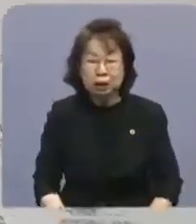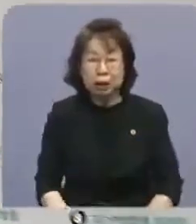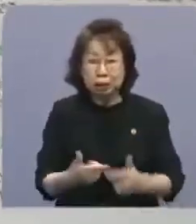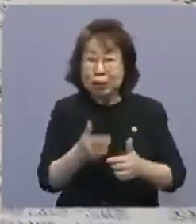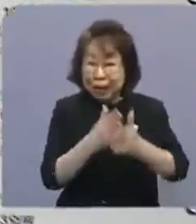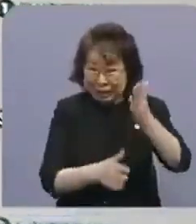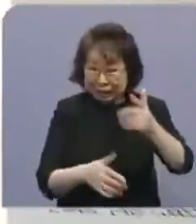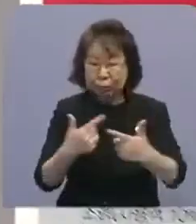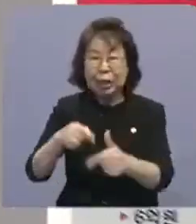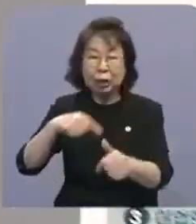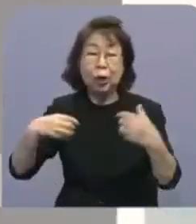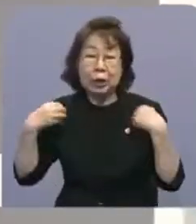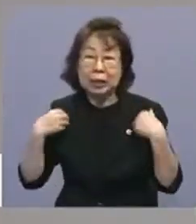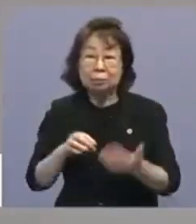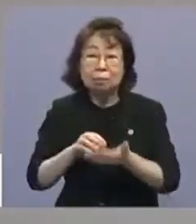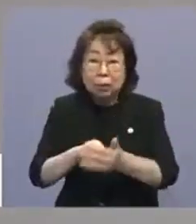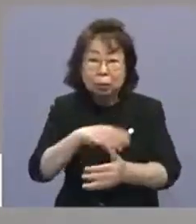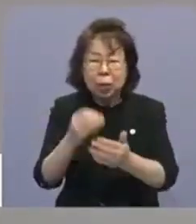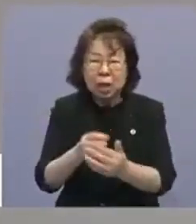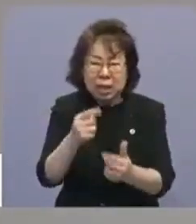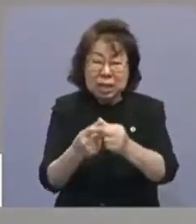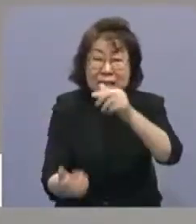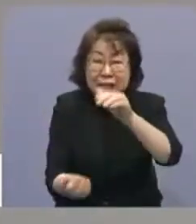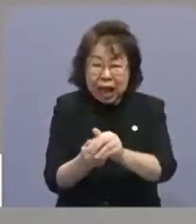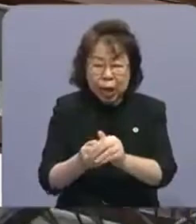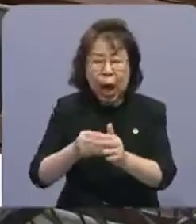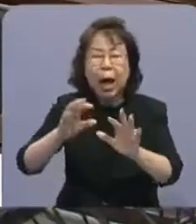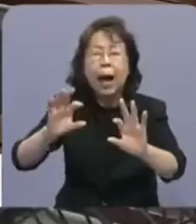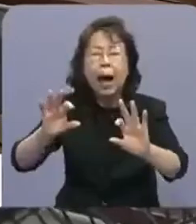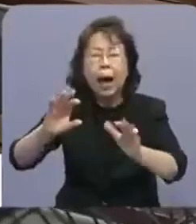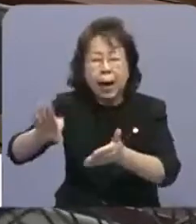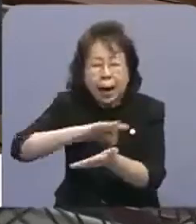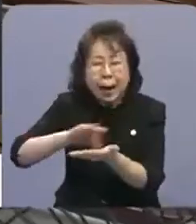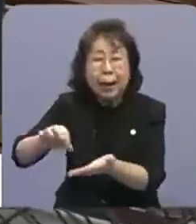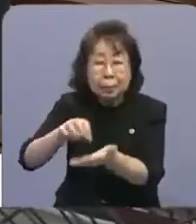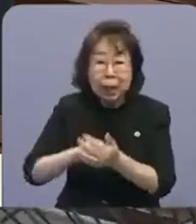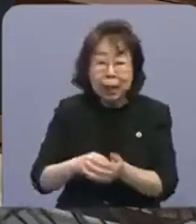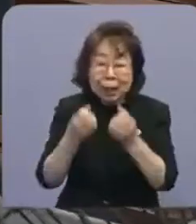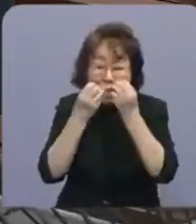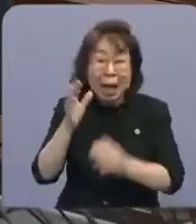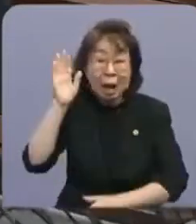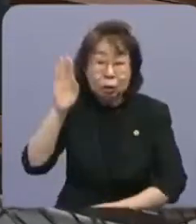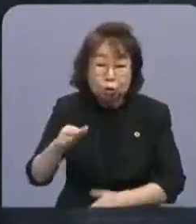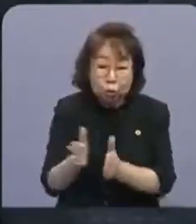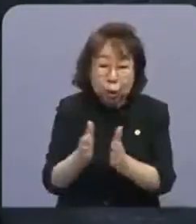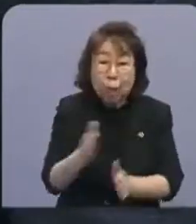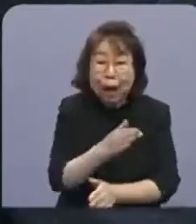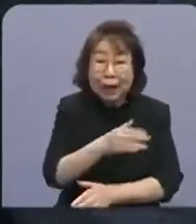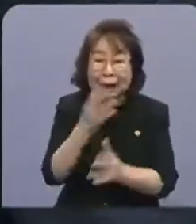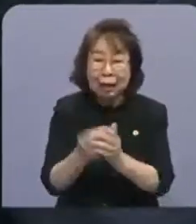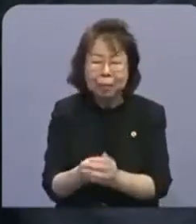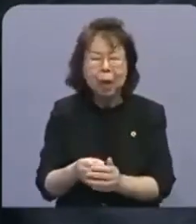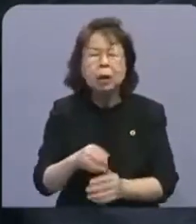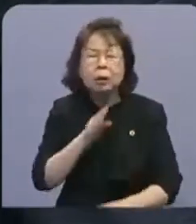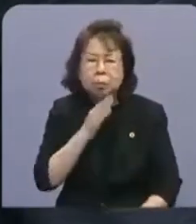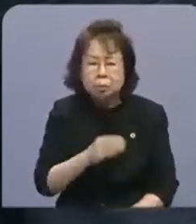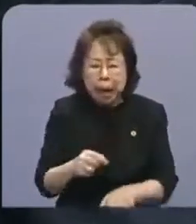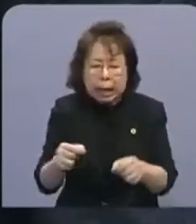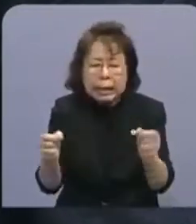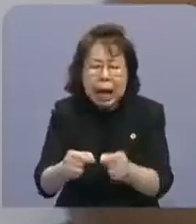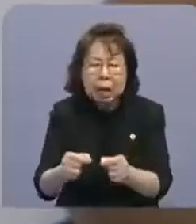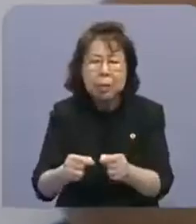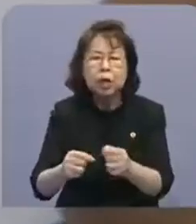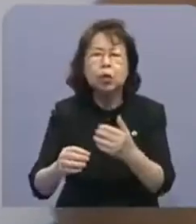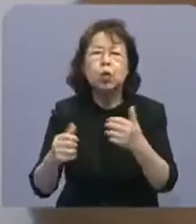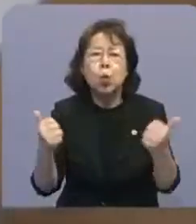부산시 교육청이 제출한 역대 최대 규모의 추경 예산. 새로 출범한 9대 시의회가 가뜩이나 짧아진 임시회